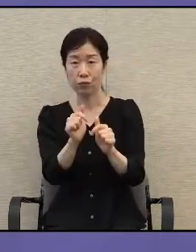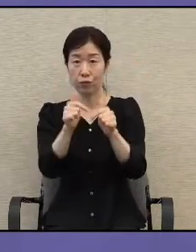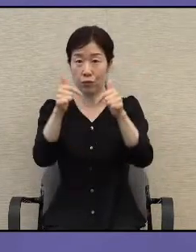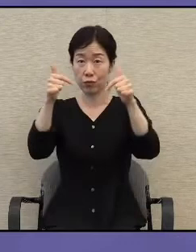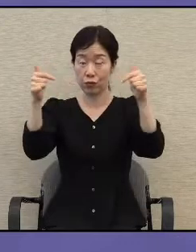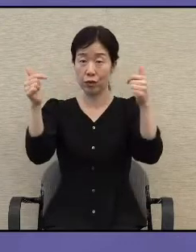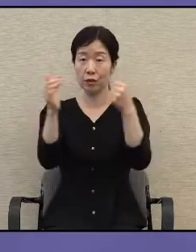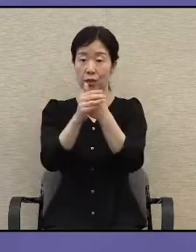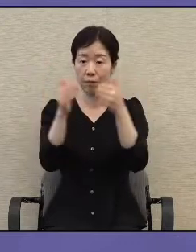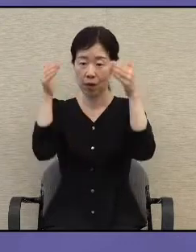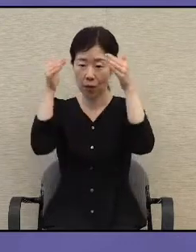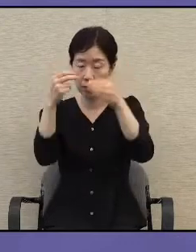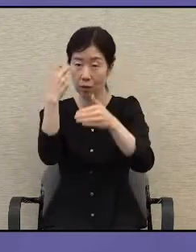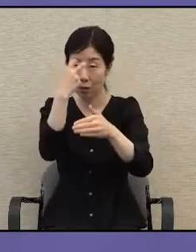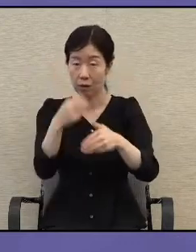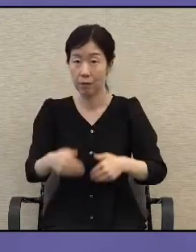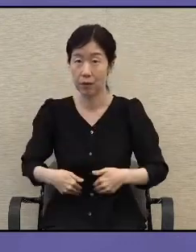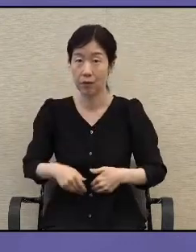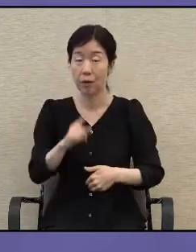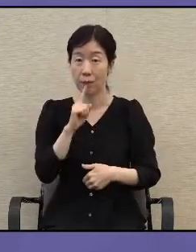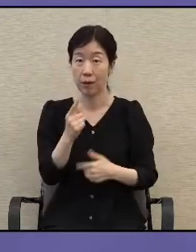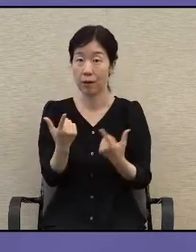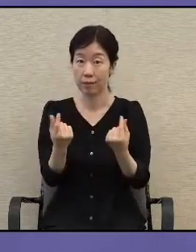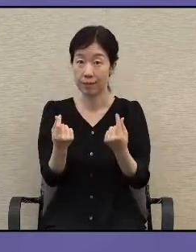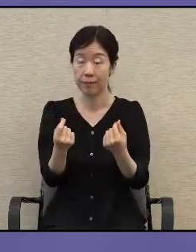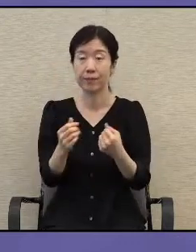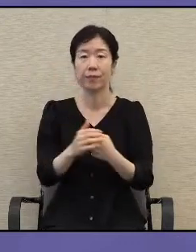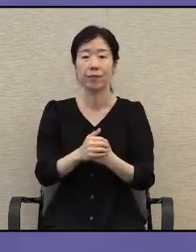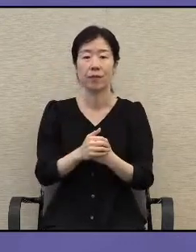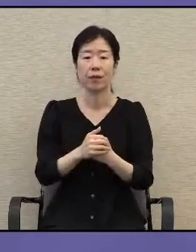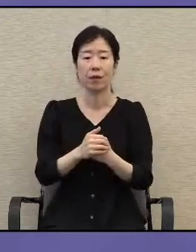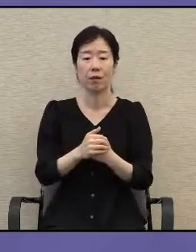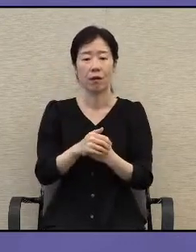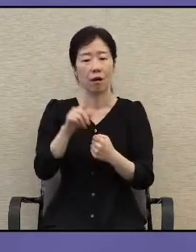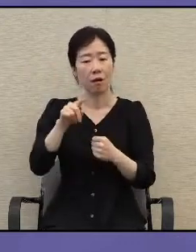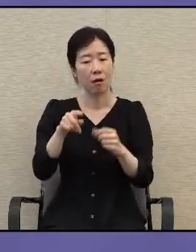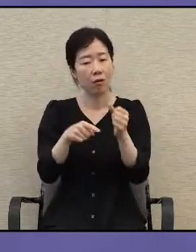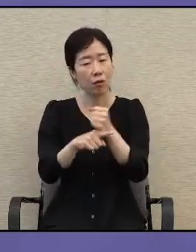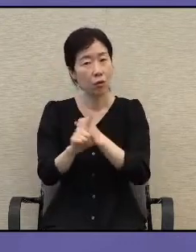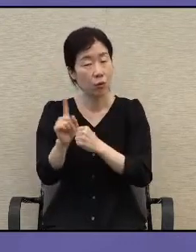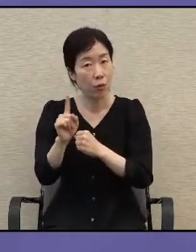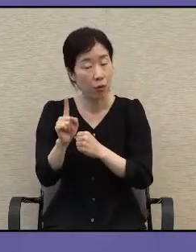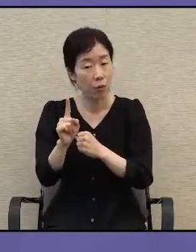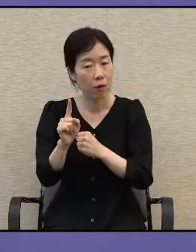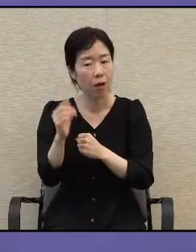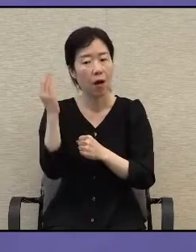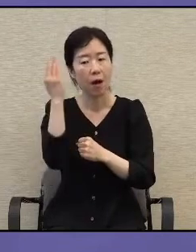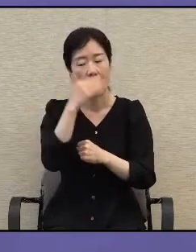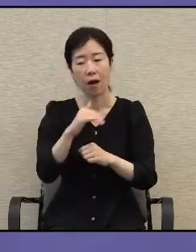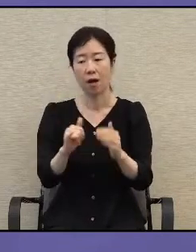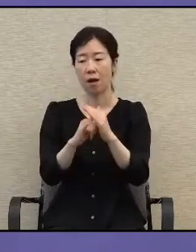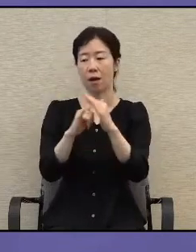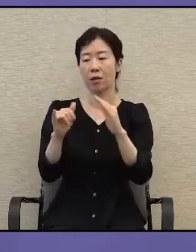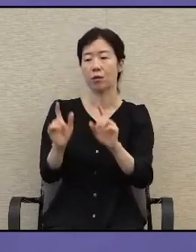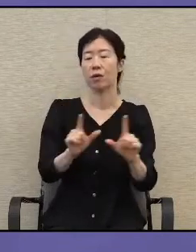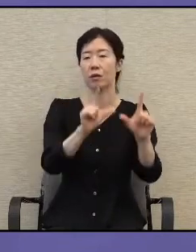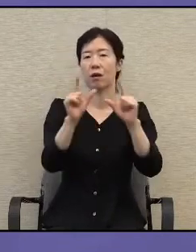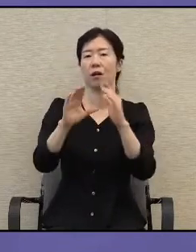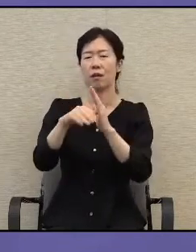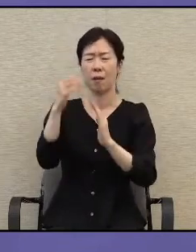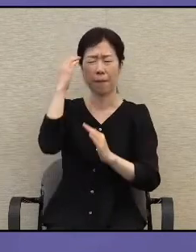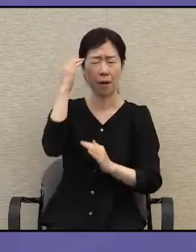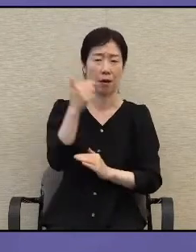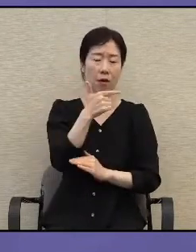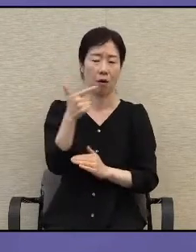관심 가져야 되는 연령대로 보이는데 이 40대를 좀 분석을 해보니 가족 생활에 방해를 받는다는 비율이 굉장히 높았고